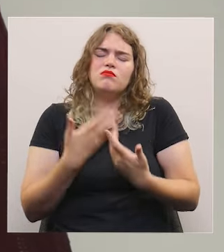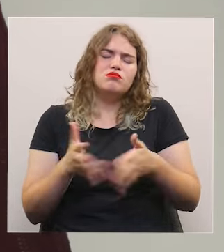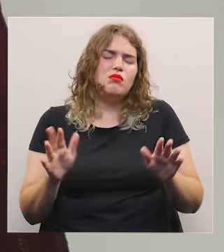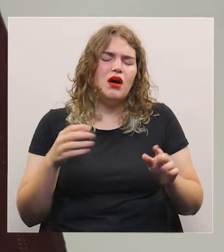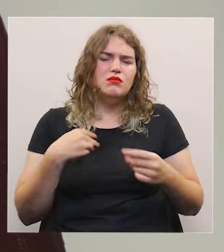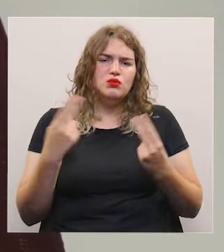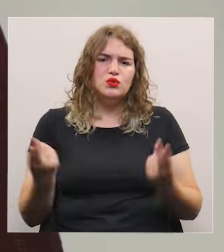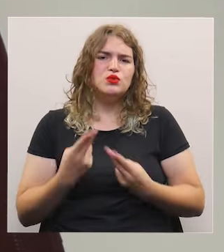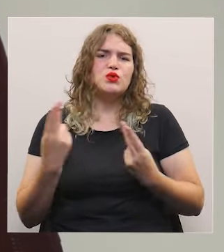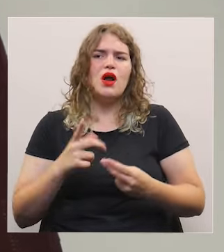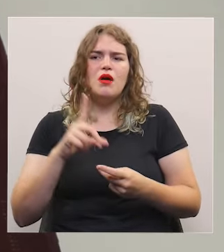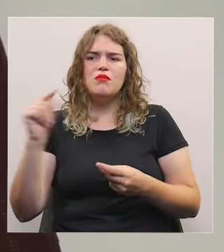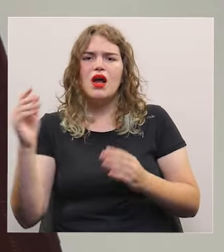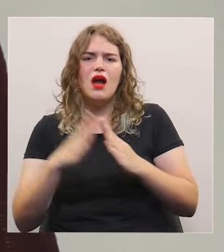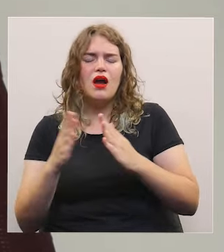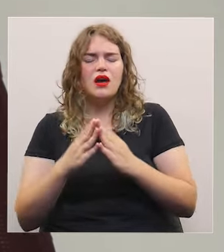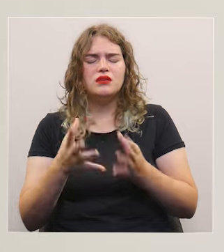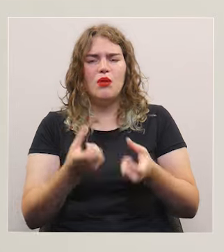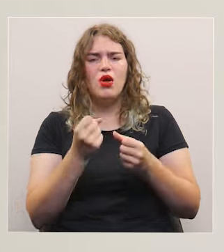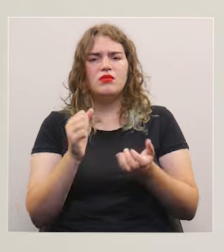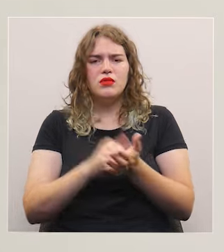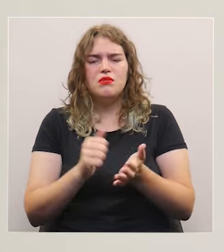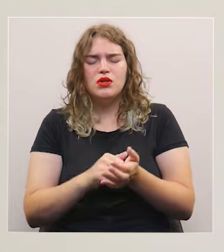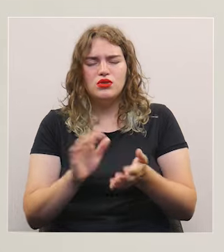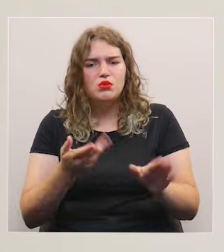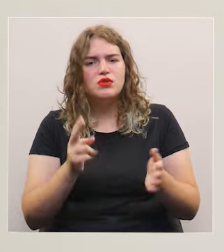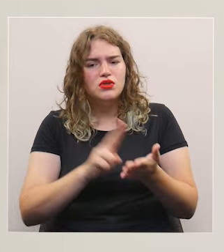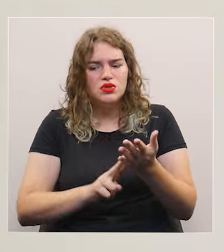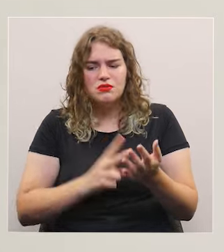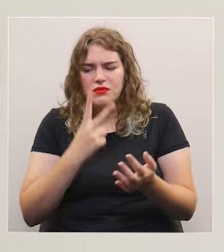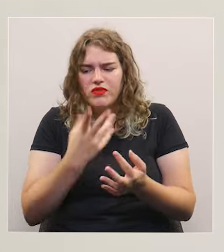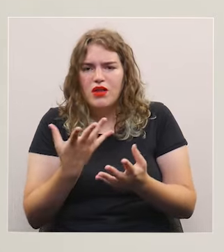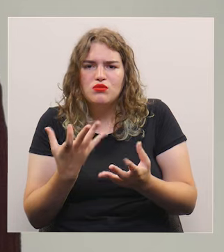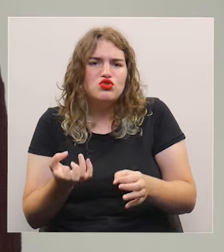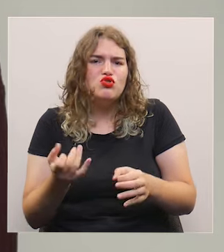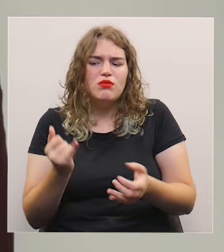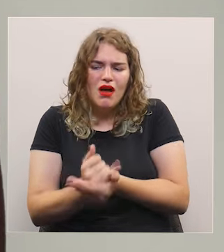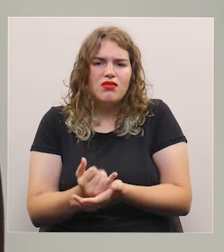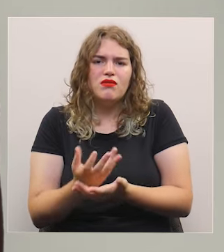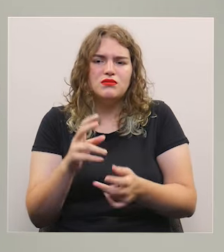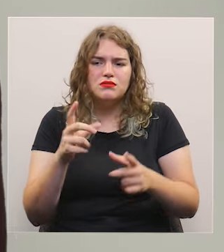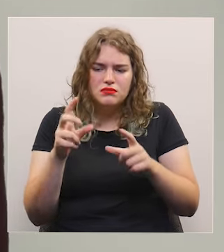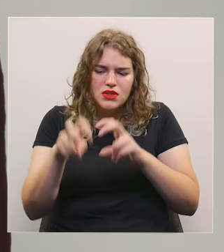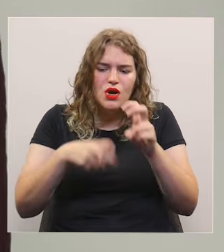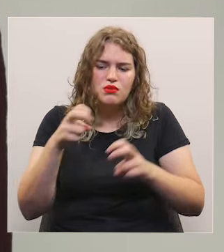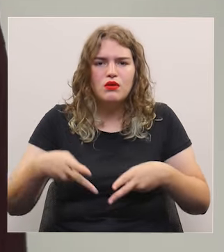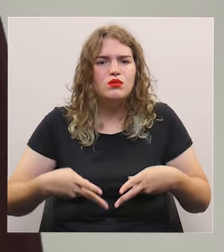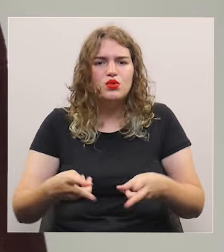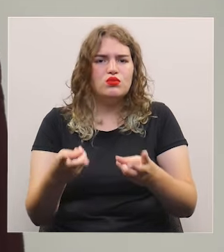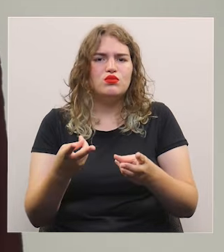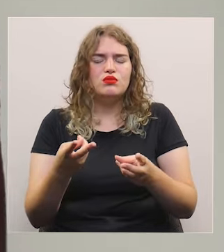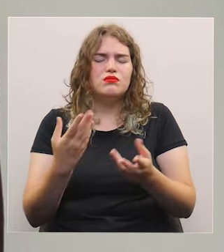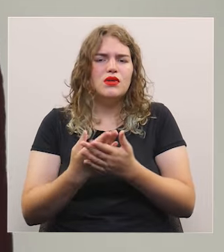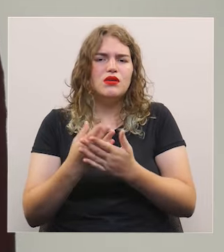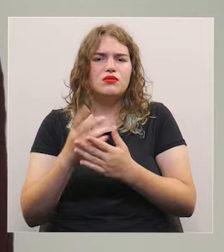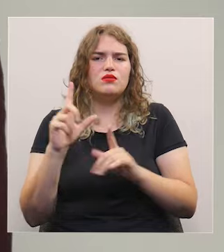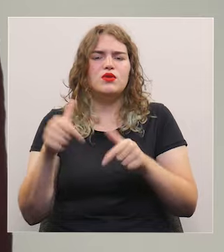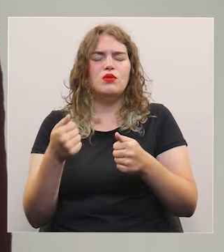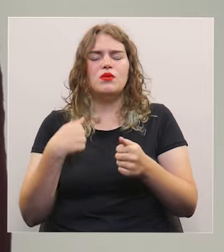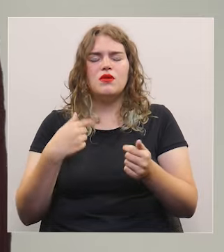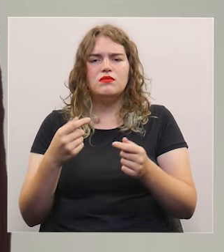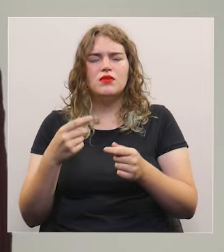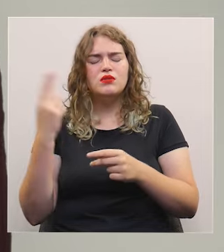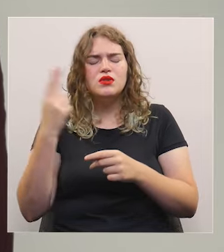dus acasă, a luat Biblia și a început să citim Biblia. Hai să vedem, hai să căutăm calea. El ni se dezvăluia